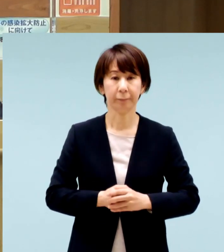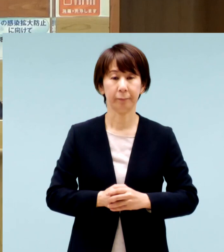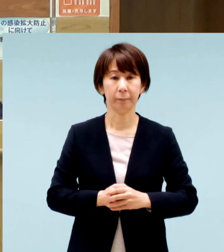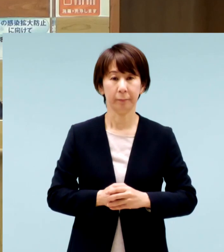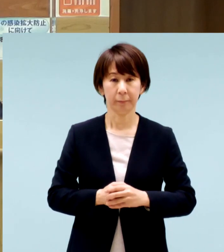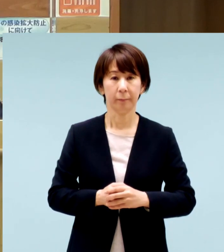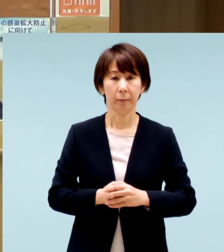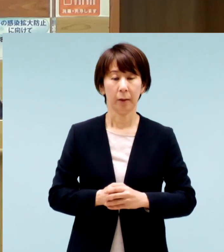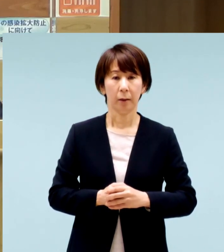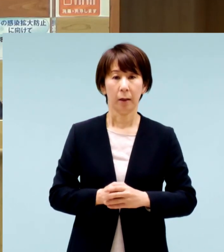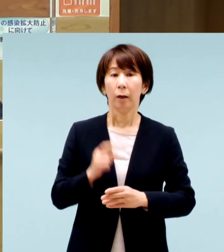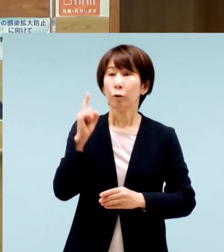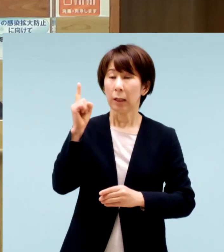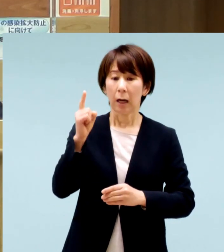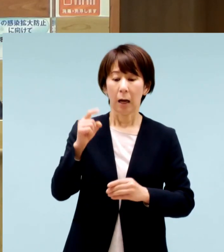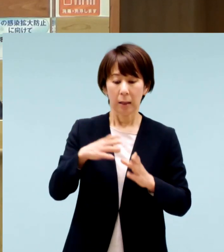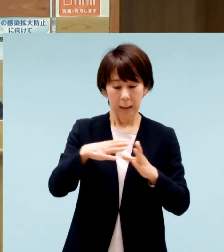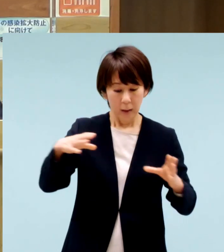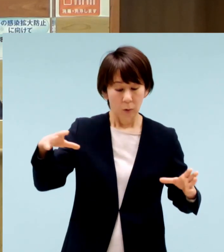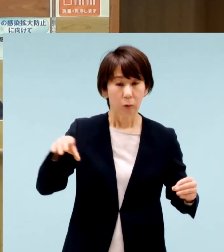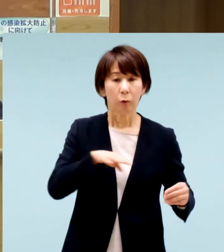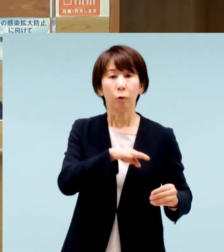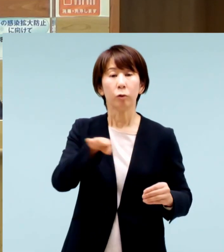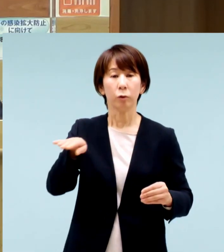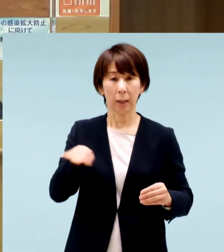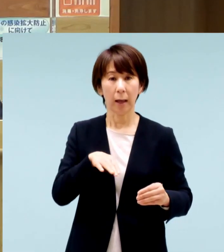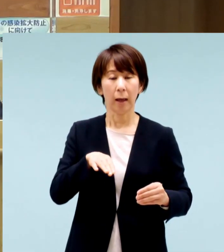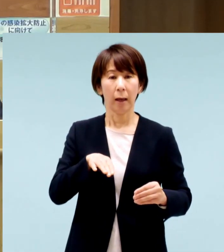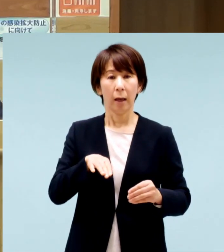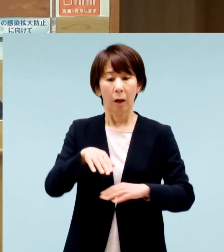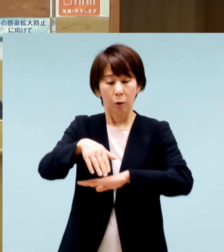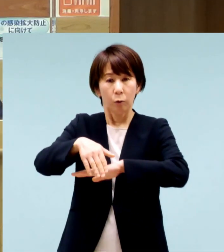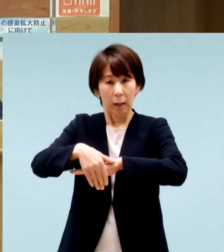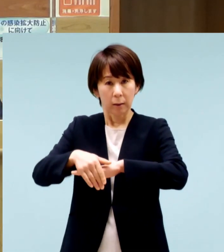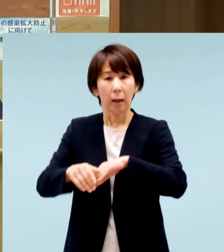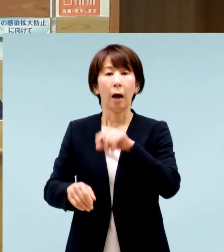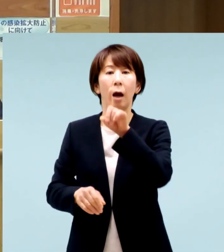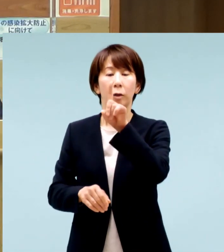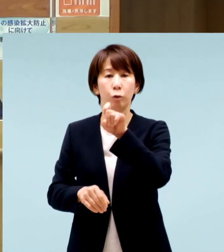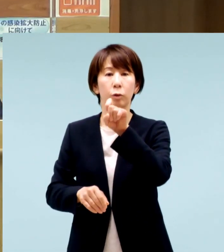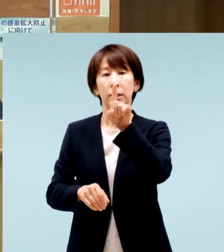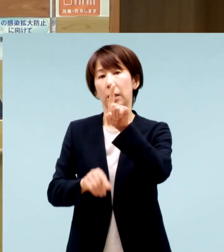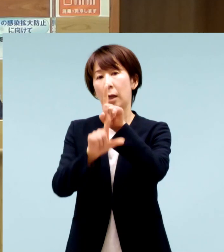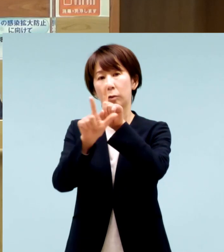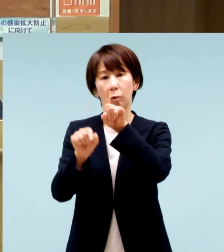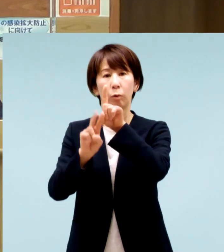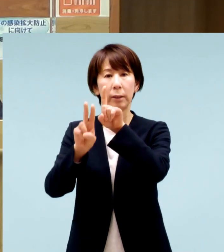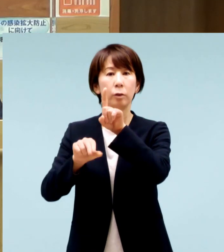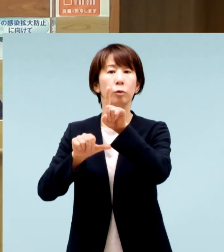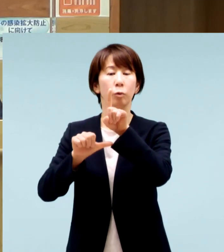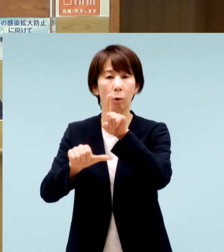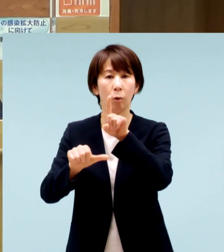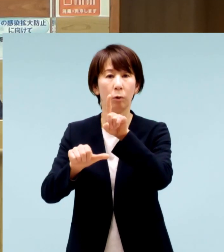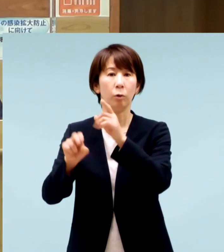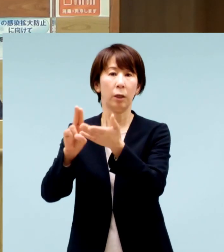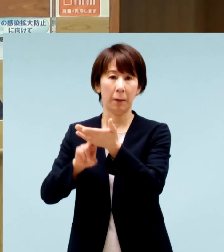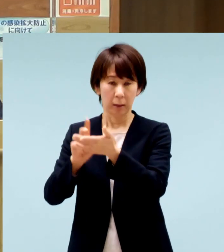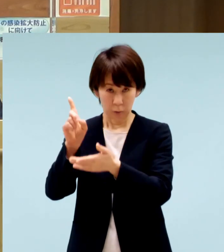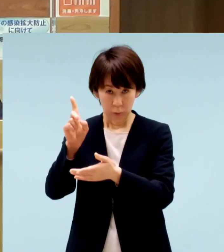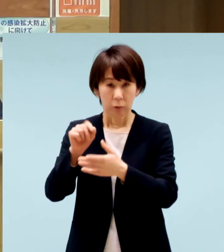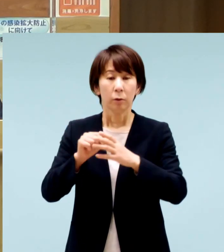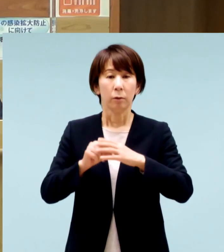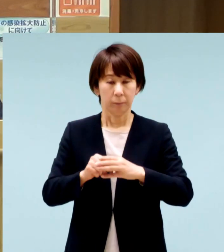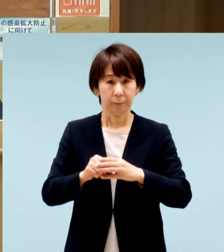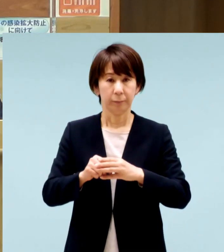からこれやってほしいということで言われてますから、そういう意味では基本的には全国で25日